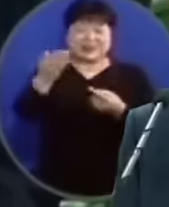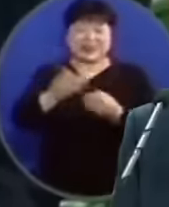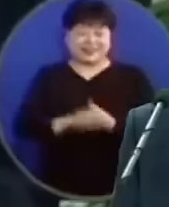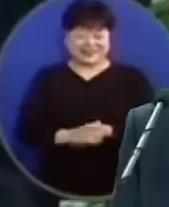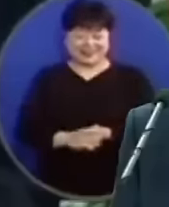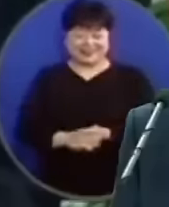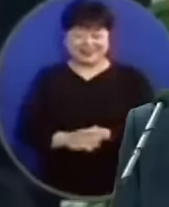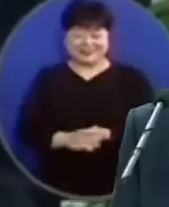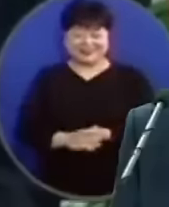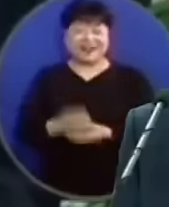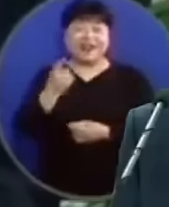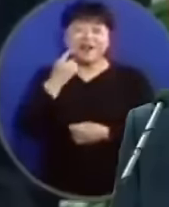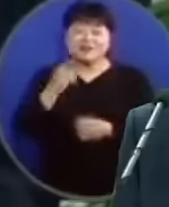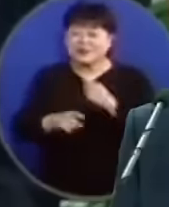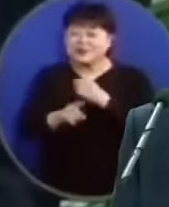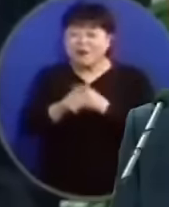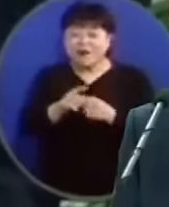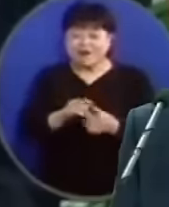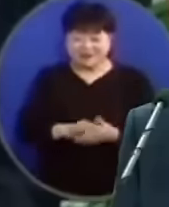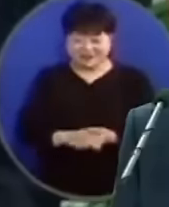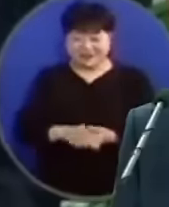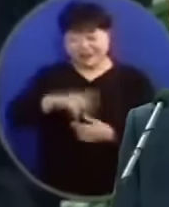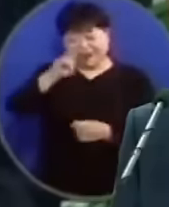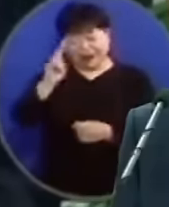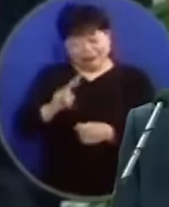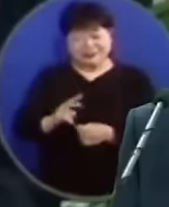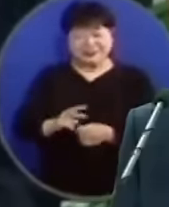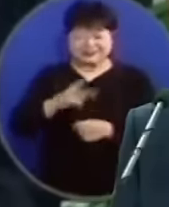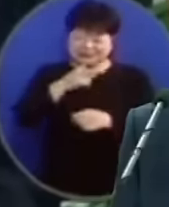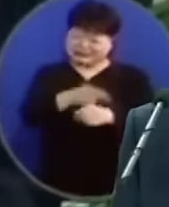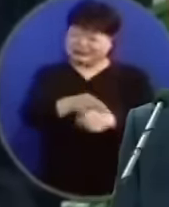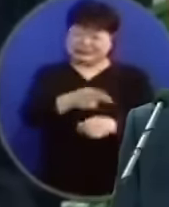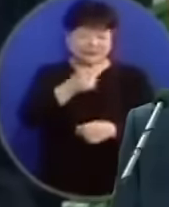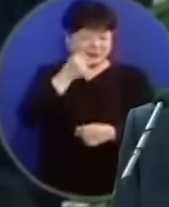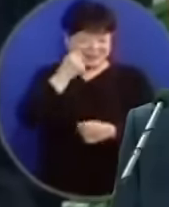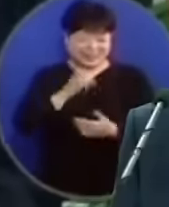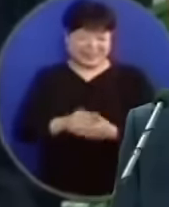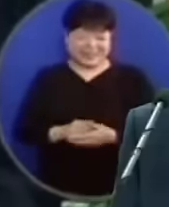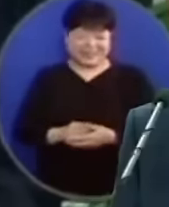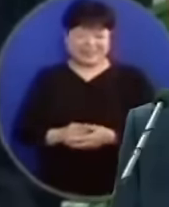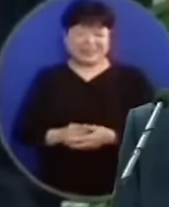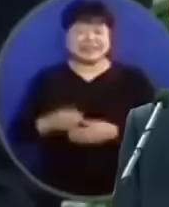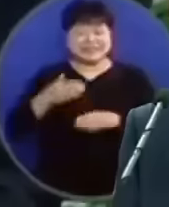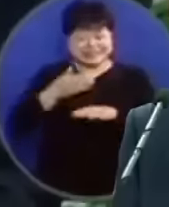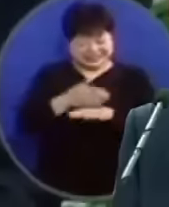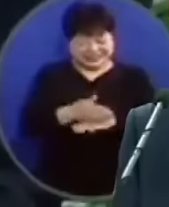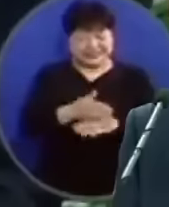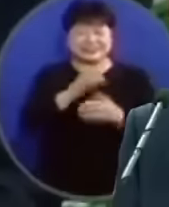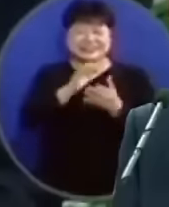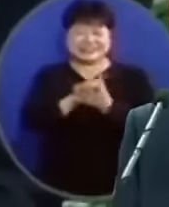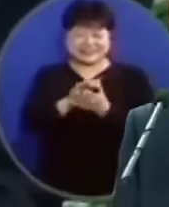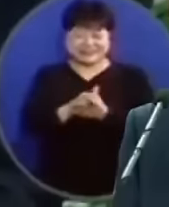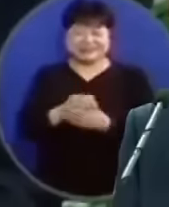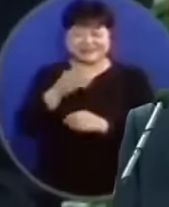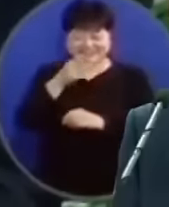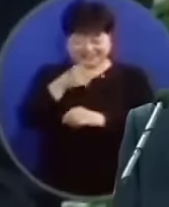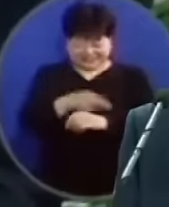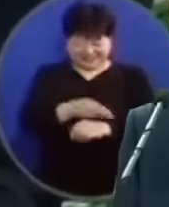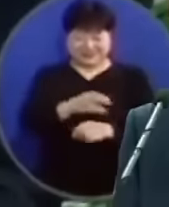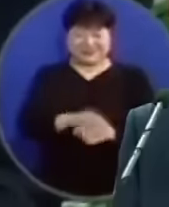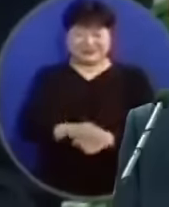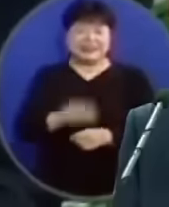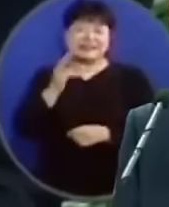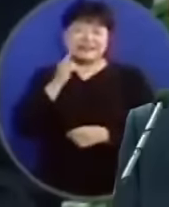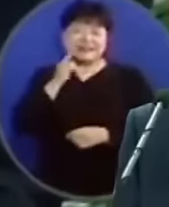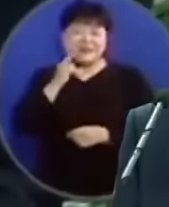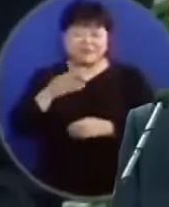그렇게 해서 왜 거짓말을 하니까 한꺼번에 그래 끊을 수가 있나요? 천천히 친구들도 천천히 끊어야 되고